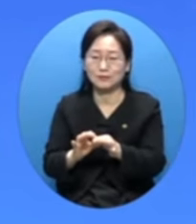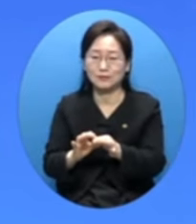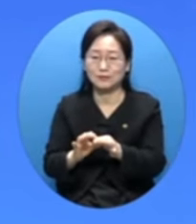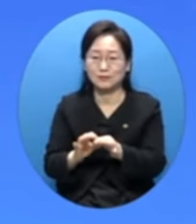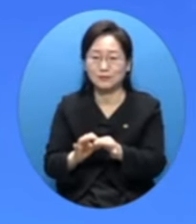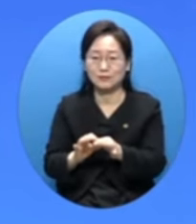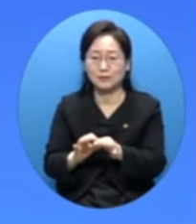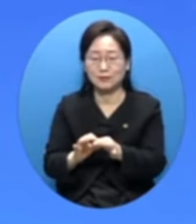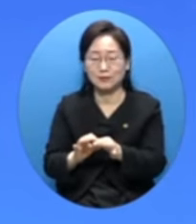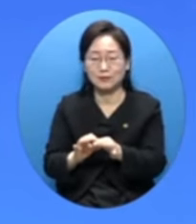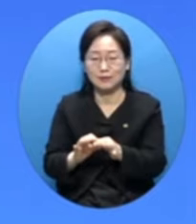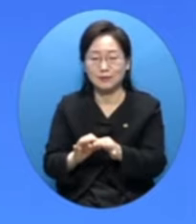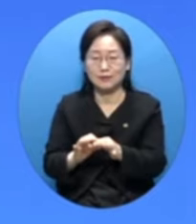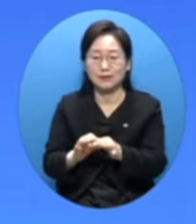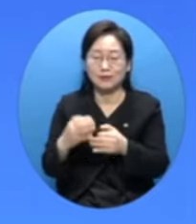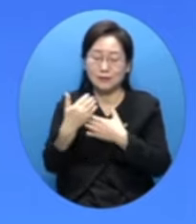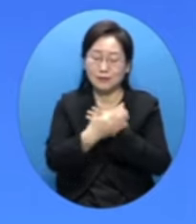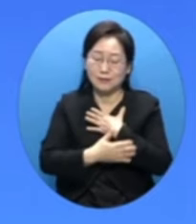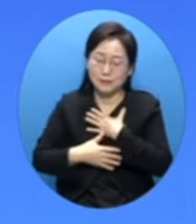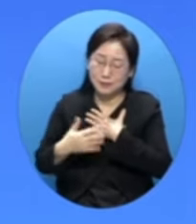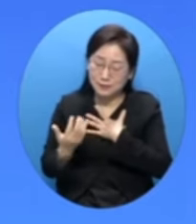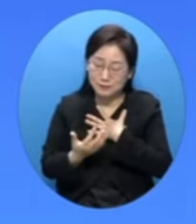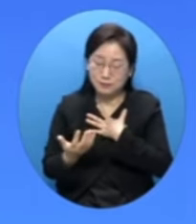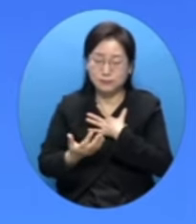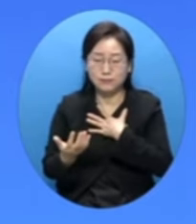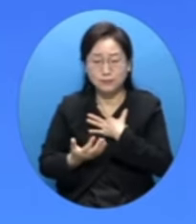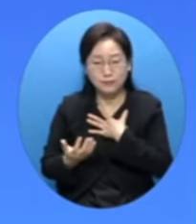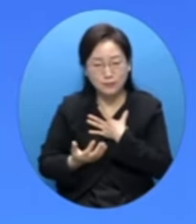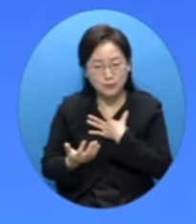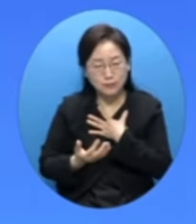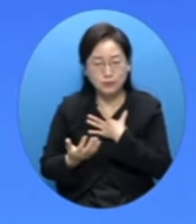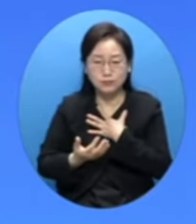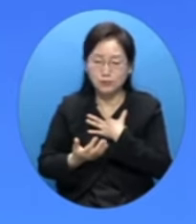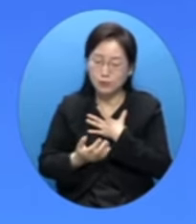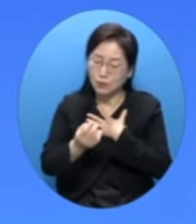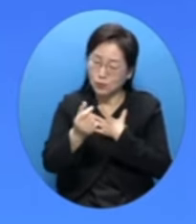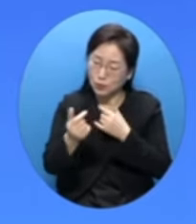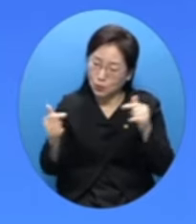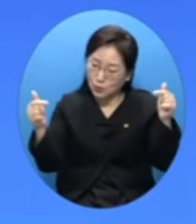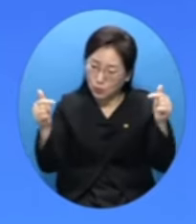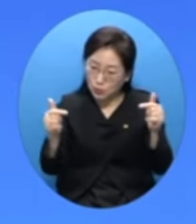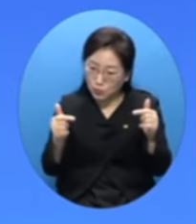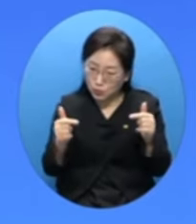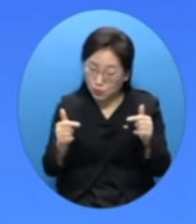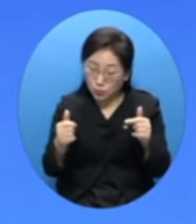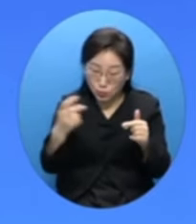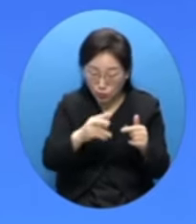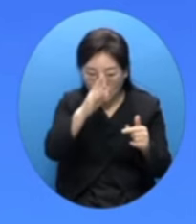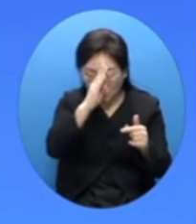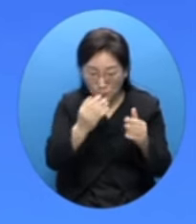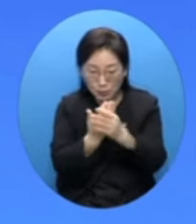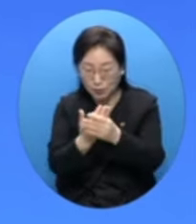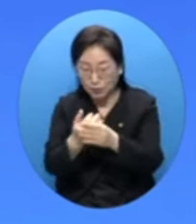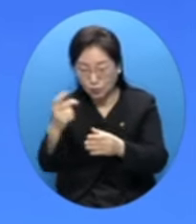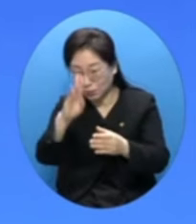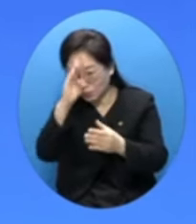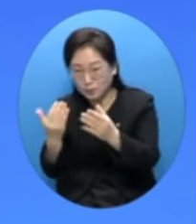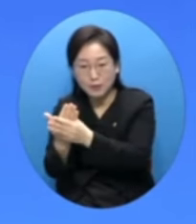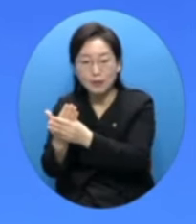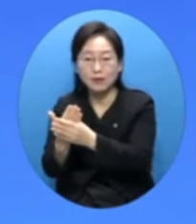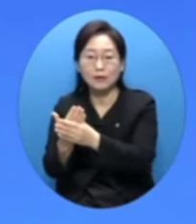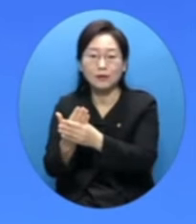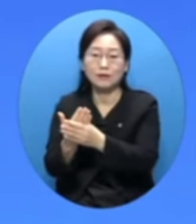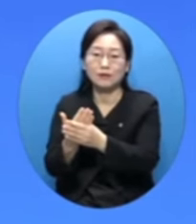몸이 아프고 또 아프고 조금 나아지면 또 다른 병이 나를 괴롭히고 또 다른 병이 괴롭히고